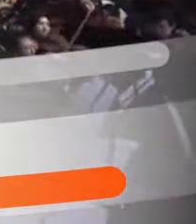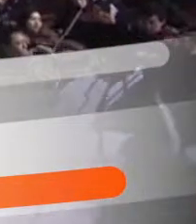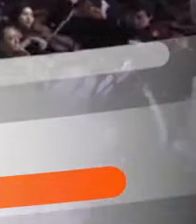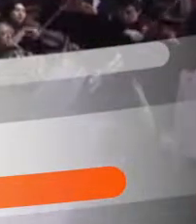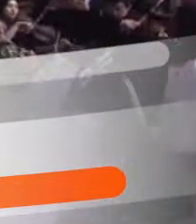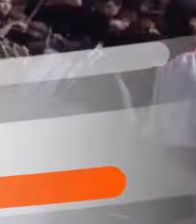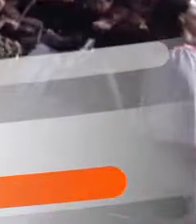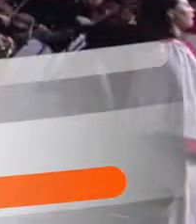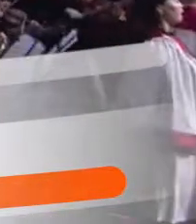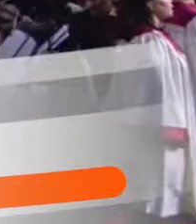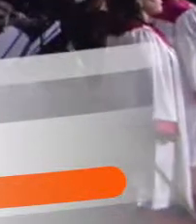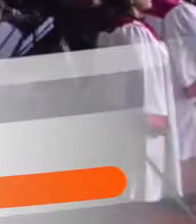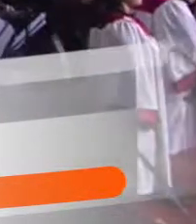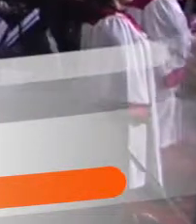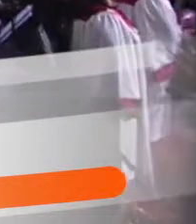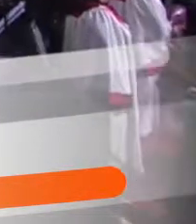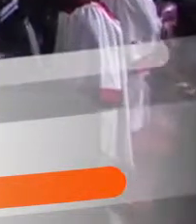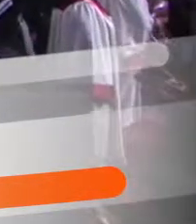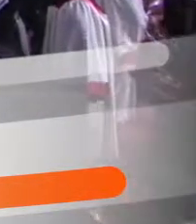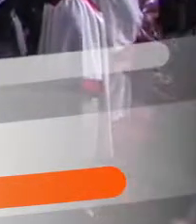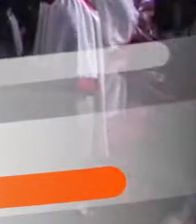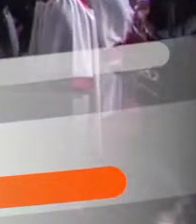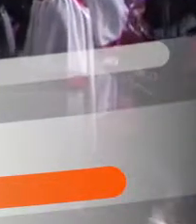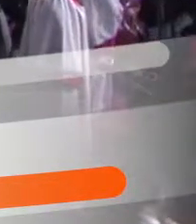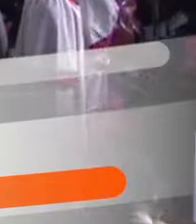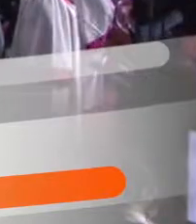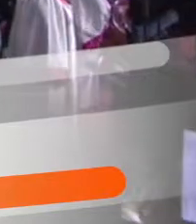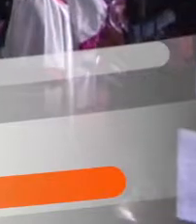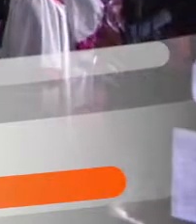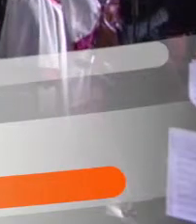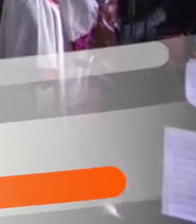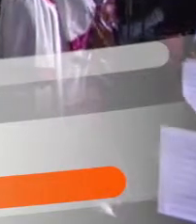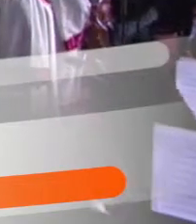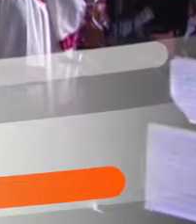아 아 아 아